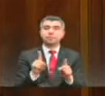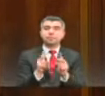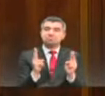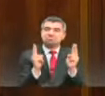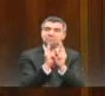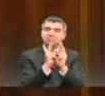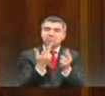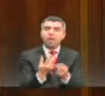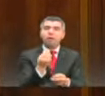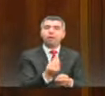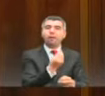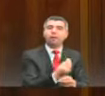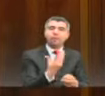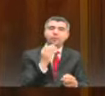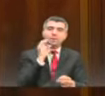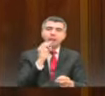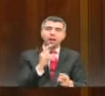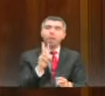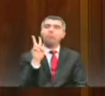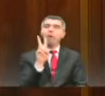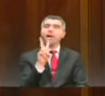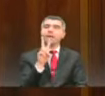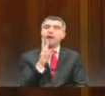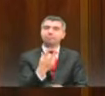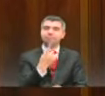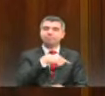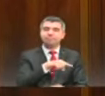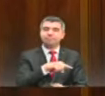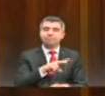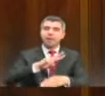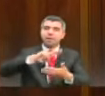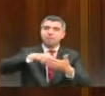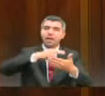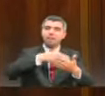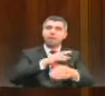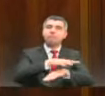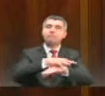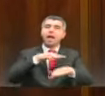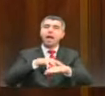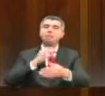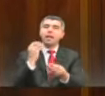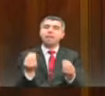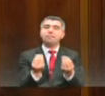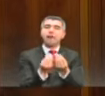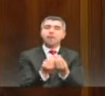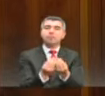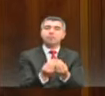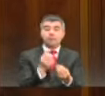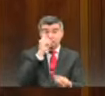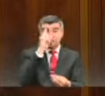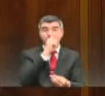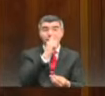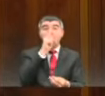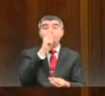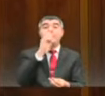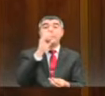والطفولة، وسنعتمد في هذا المجال شراكات مع الجهات المختصة، والسعي إلى تمكين مليون طفل